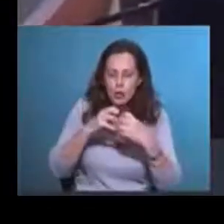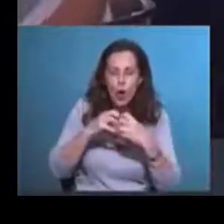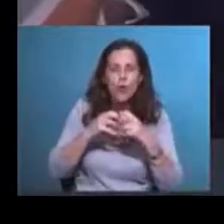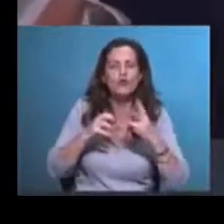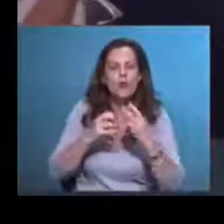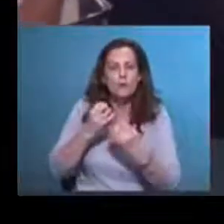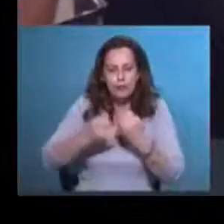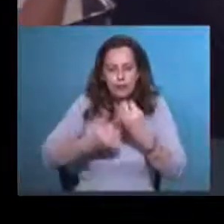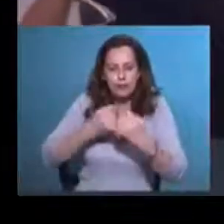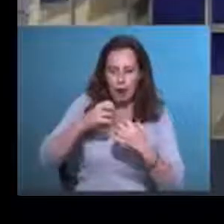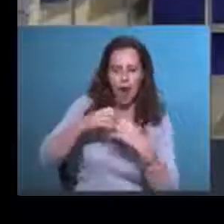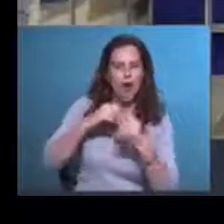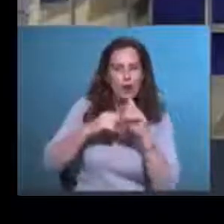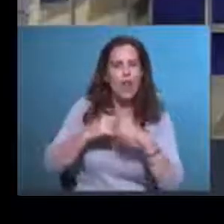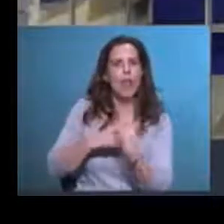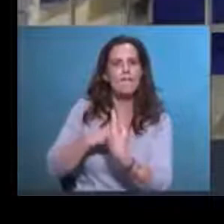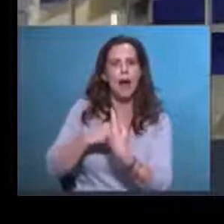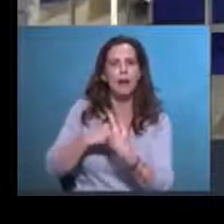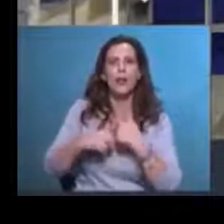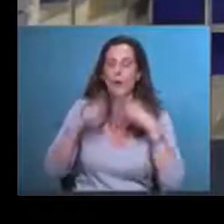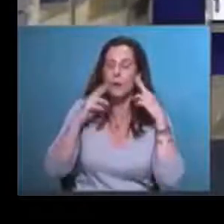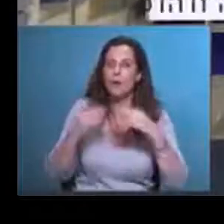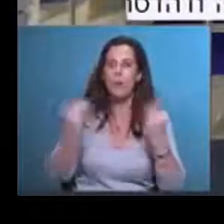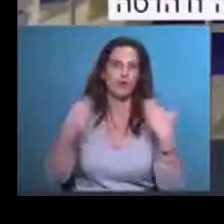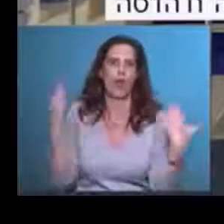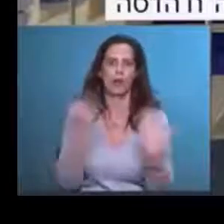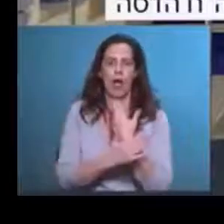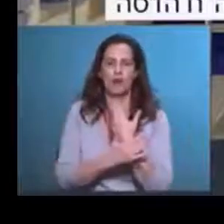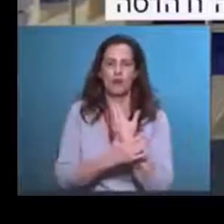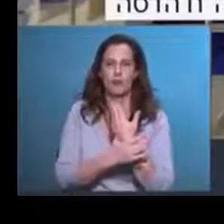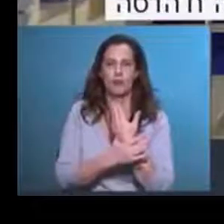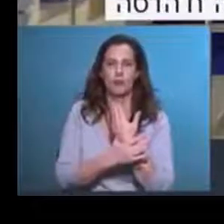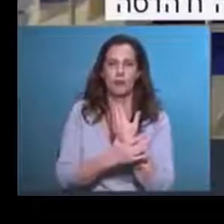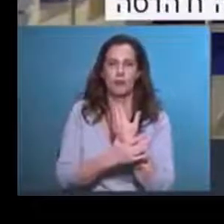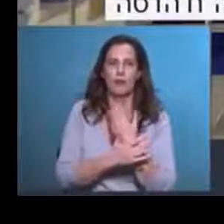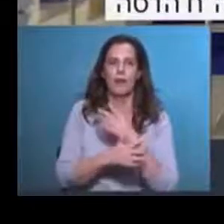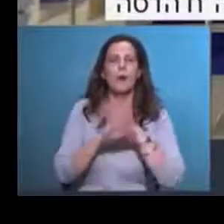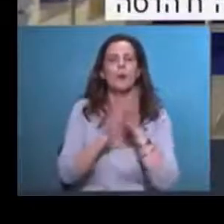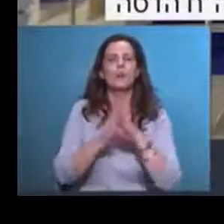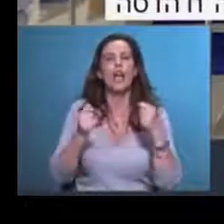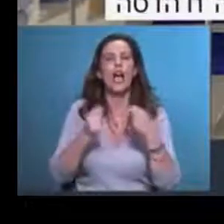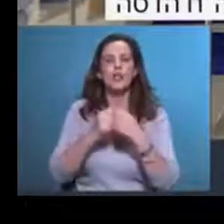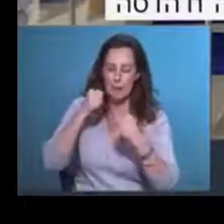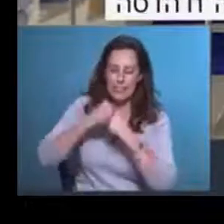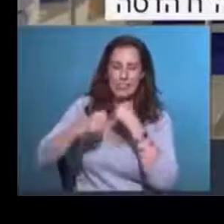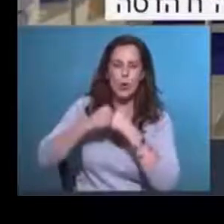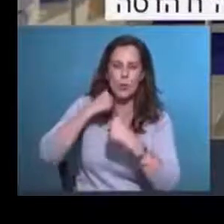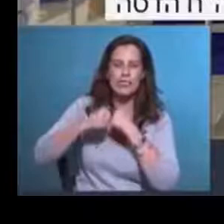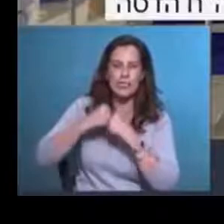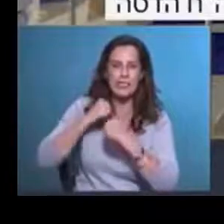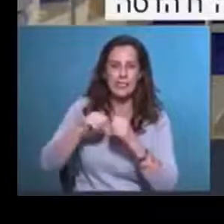לייצר תאי סחוס חדשים. אנחנו מקווים שיש כאן פריצת דרך בנושא של טיפול בנגעים